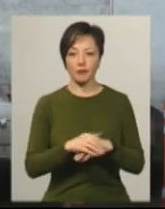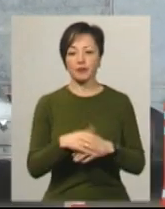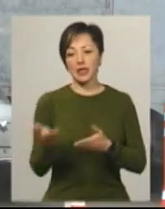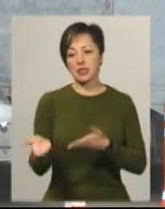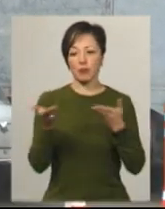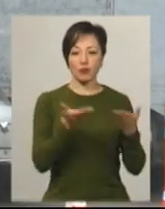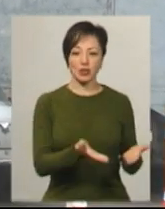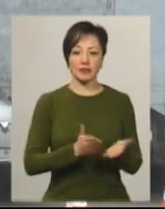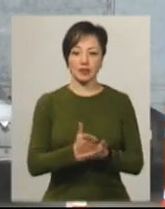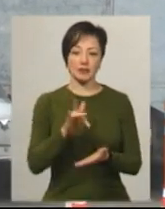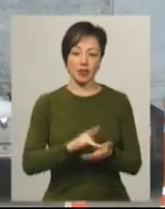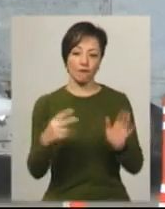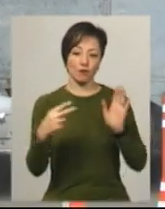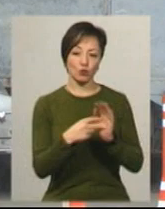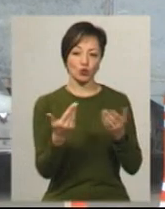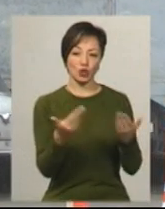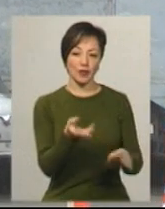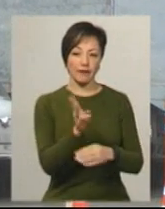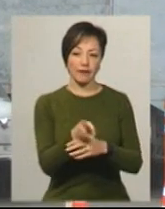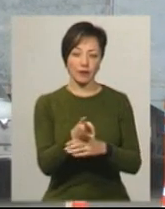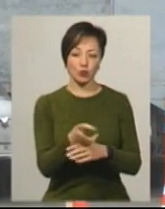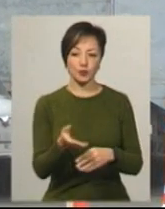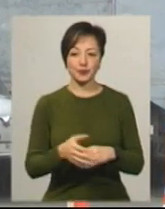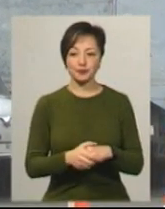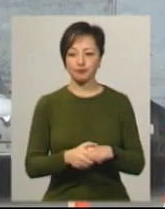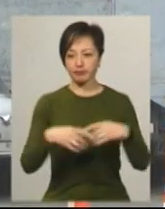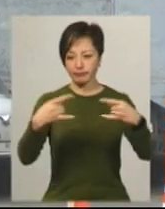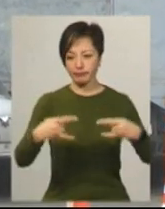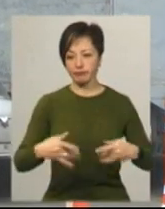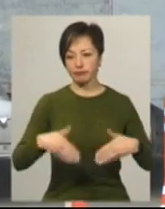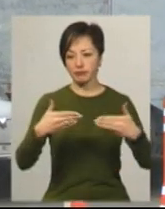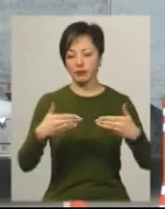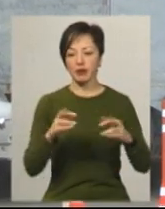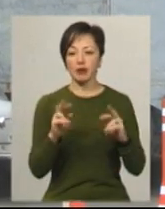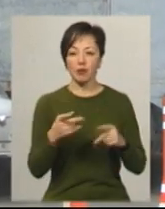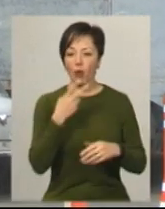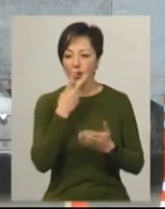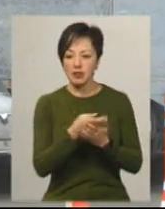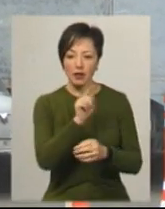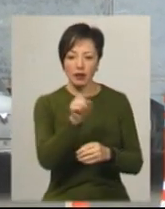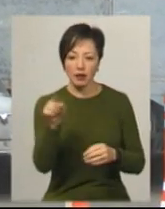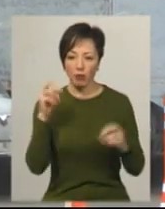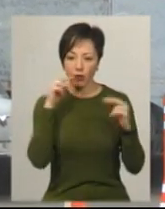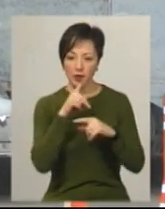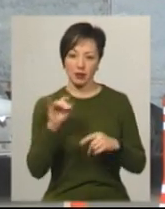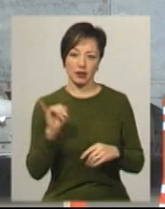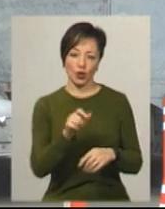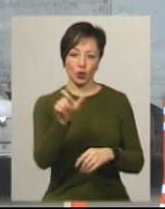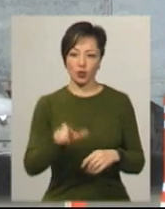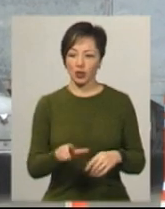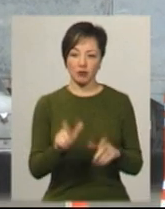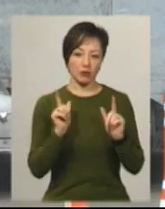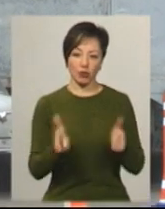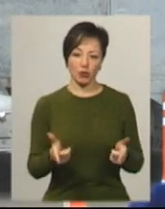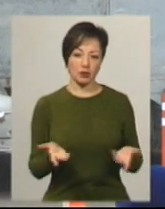Його запросили в сервісний центр, включили йому на екрані, як він проїхав, показали, які йому помилки. Людина, в